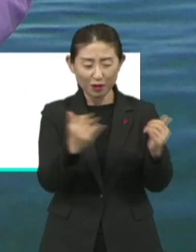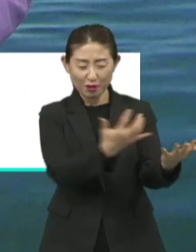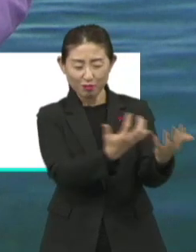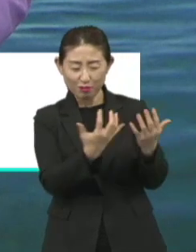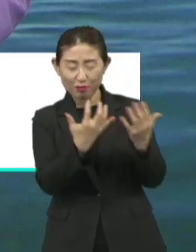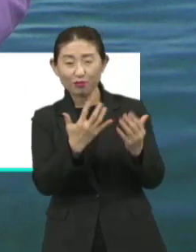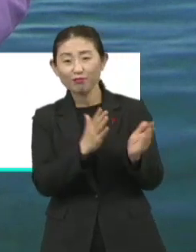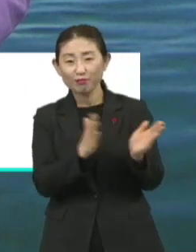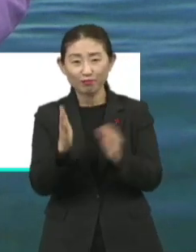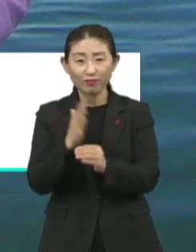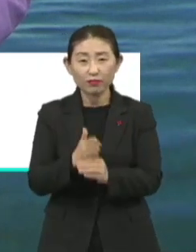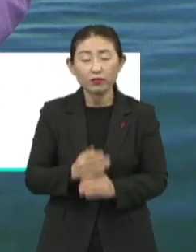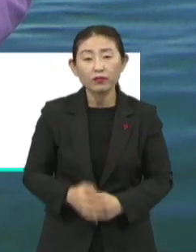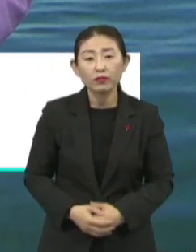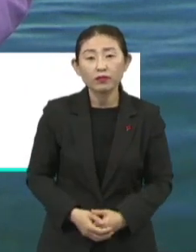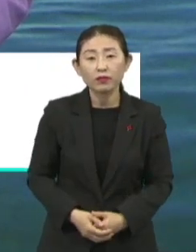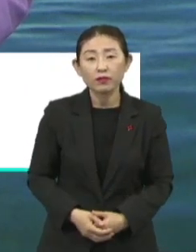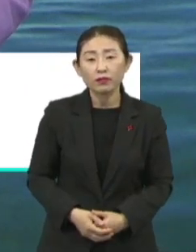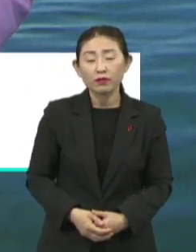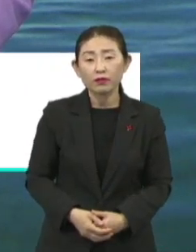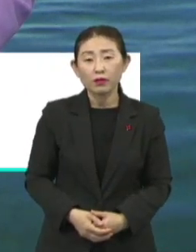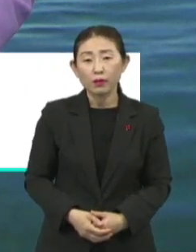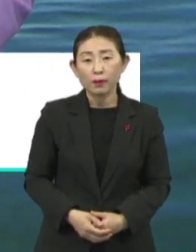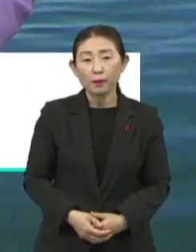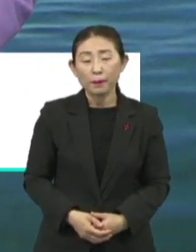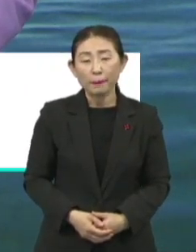맞이에 들어갔습니다. 강진원 기자입니다.